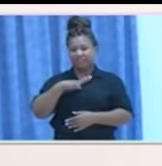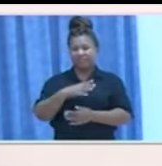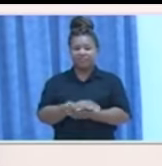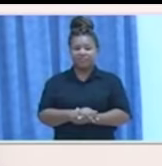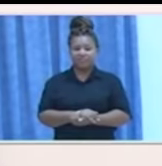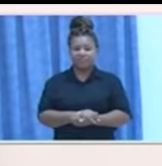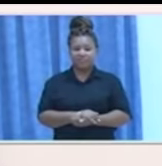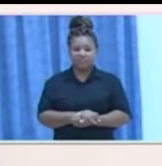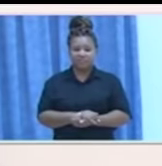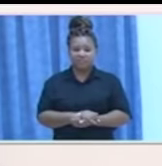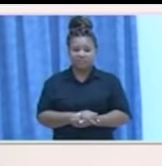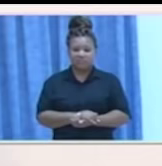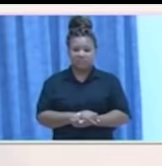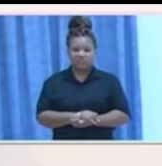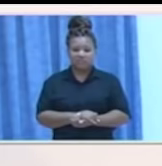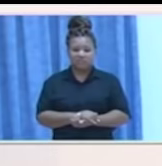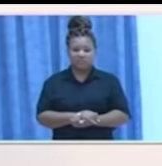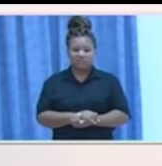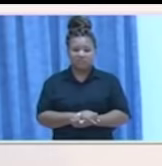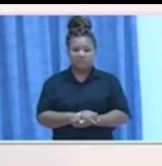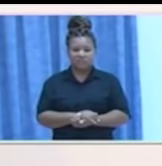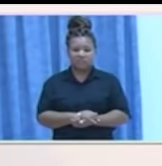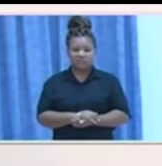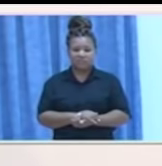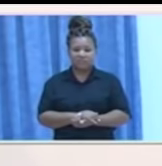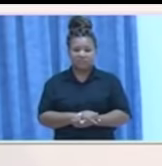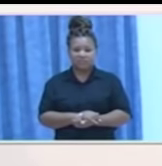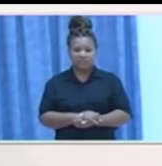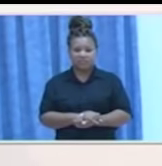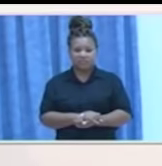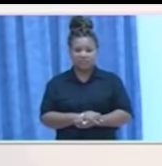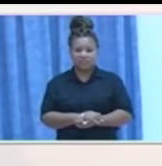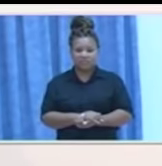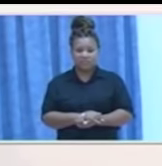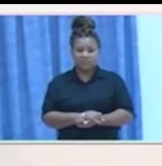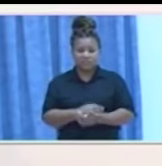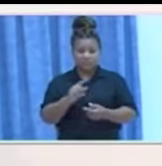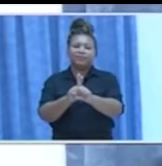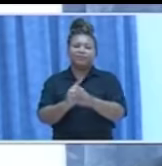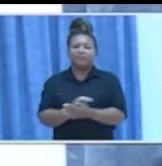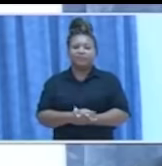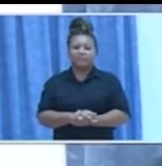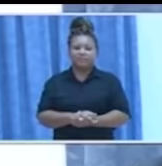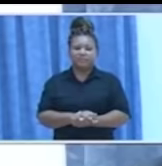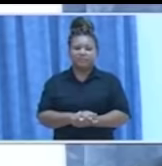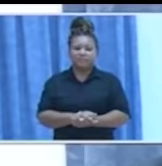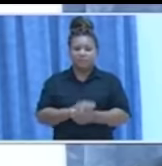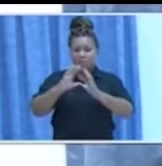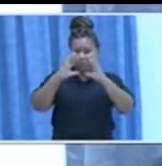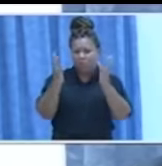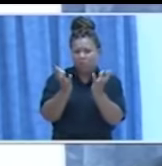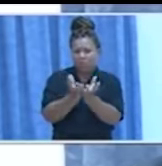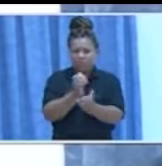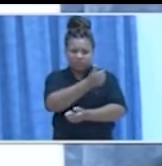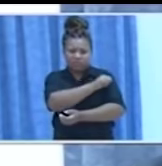Donc, so, si ils ont pu carrer ce virus, tant qu'ils ont une capacité pour nous faire hold out back, après, ils ont pu gagner un moniteur